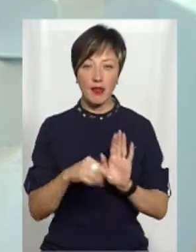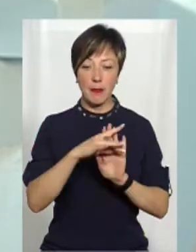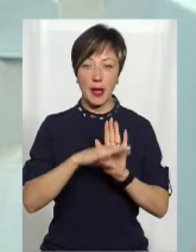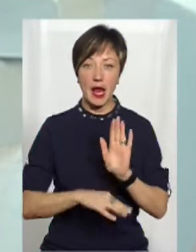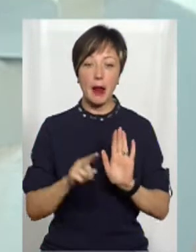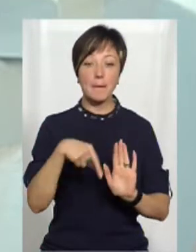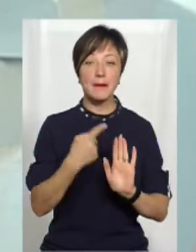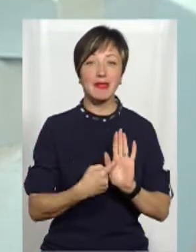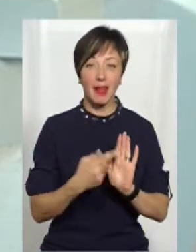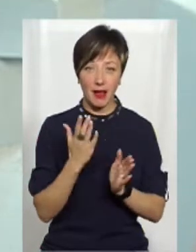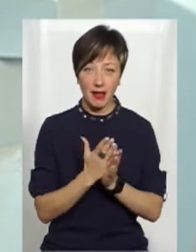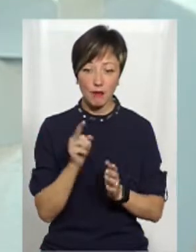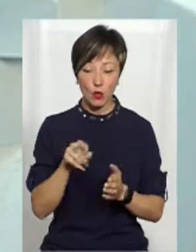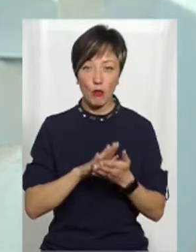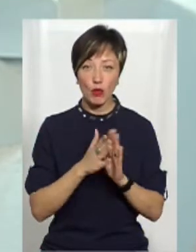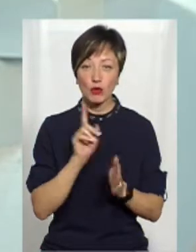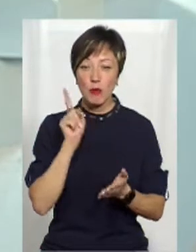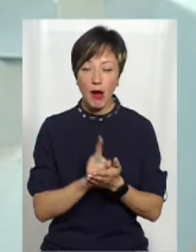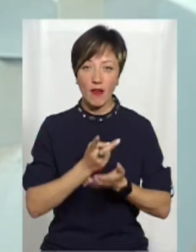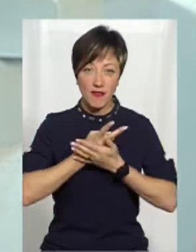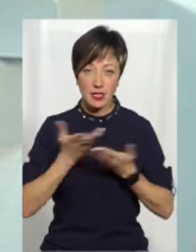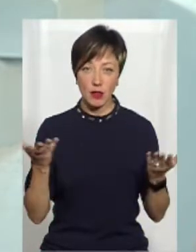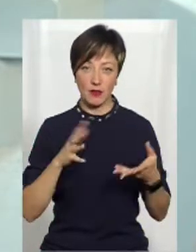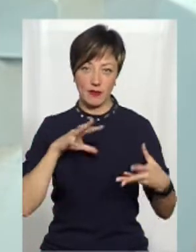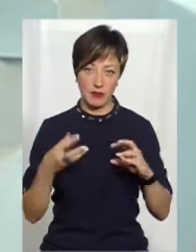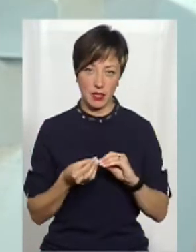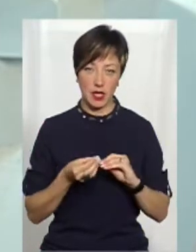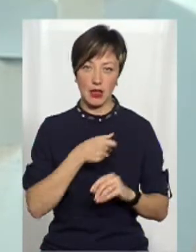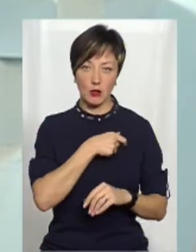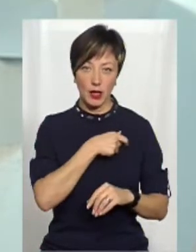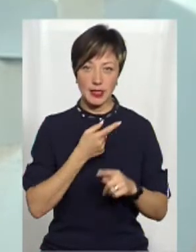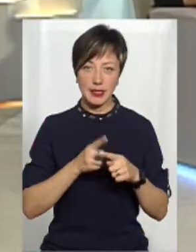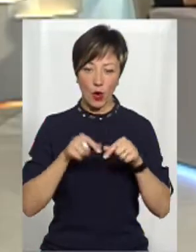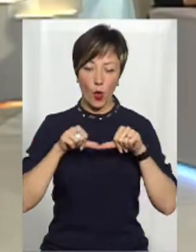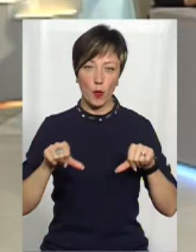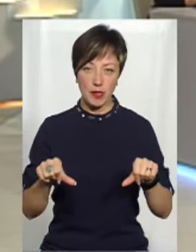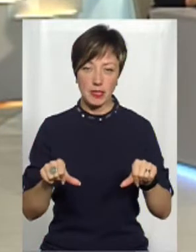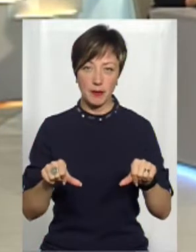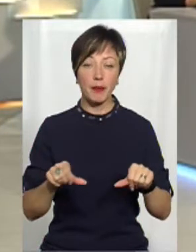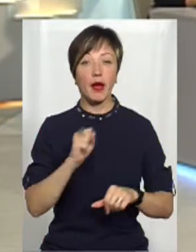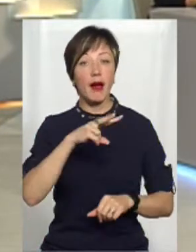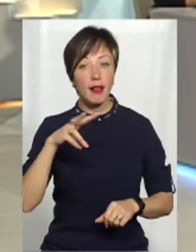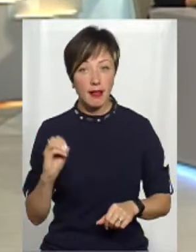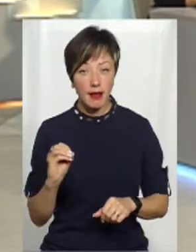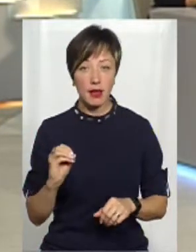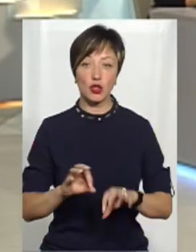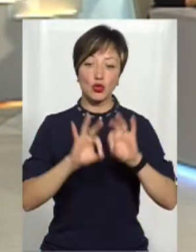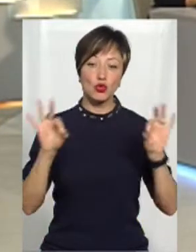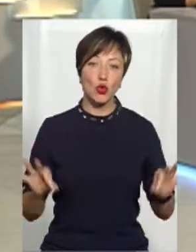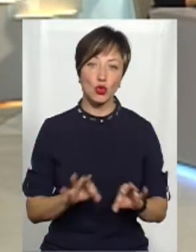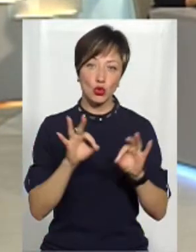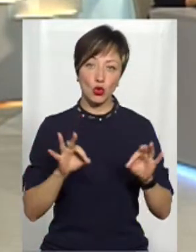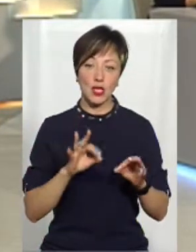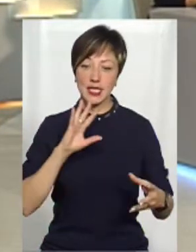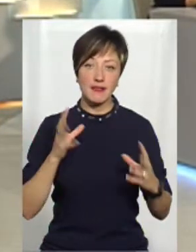перелік питань в тому положенні, які мають висвітлюватися в звітах депутатських цих постійних комісій. Однак, жодного